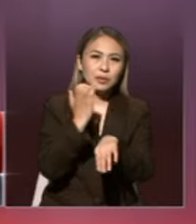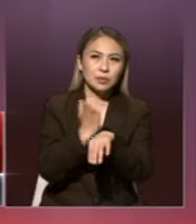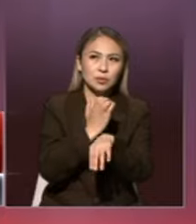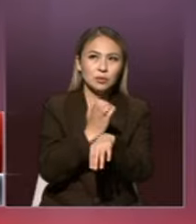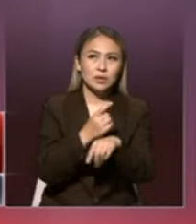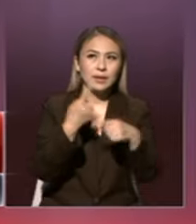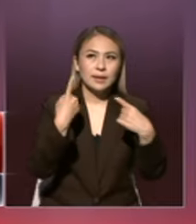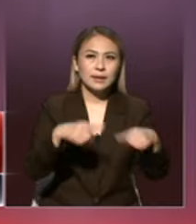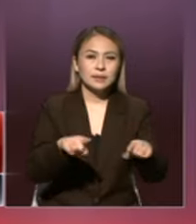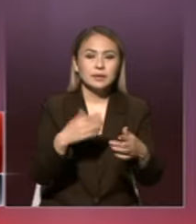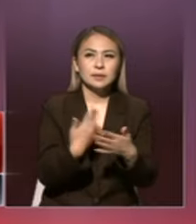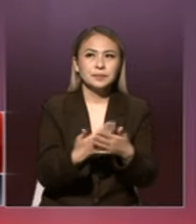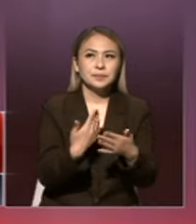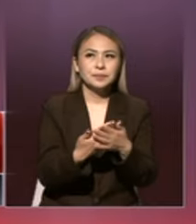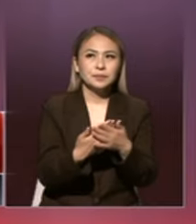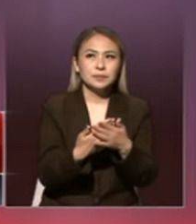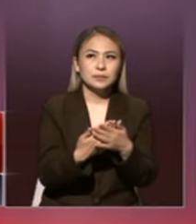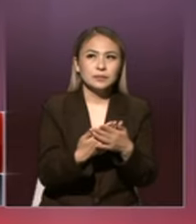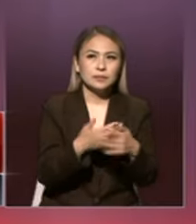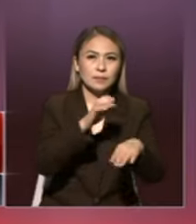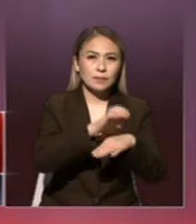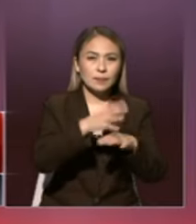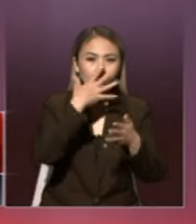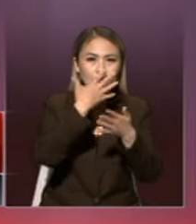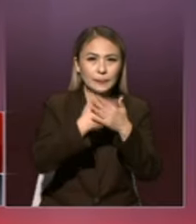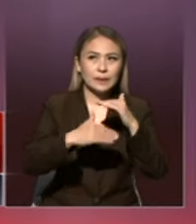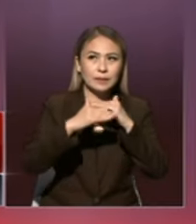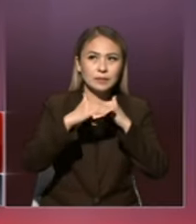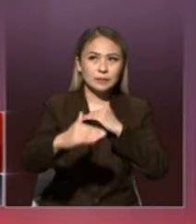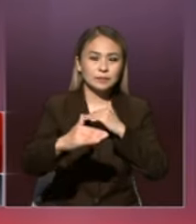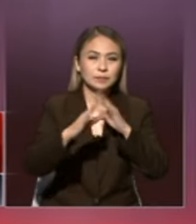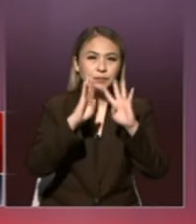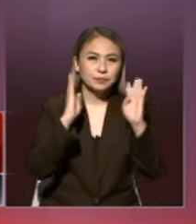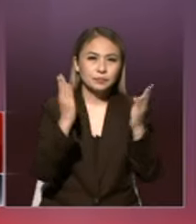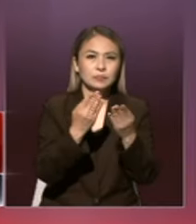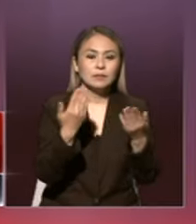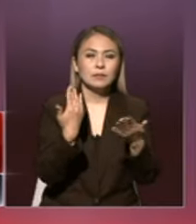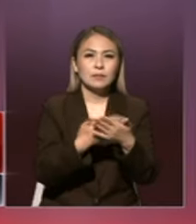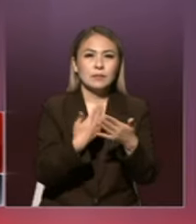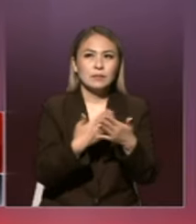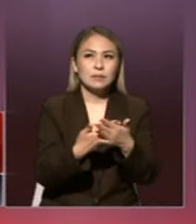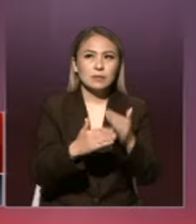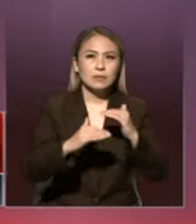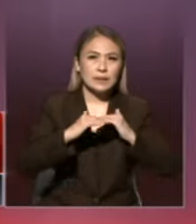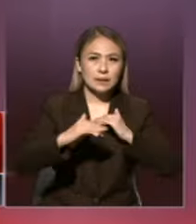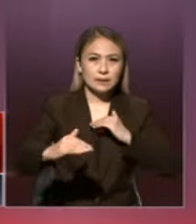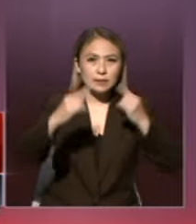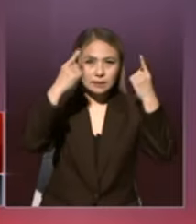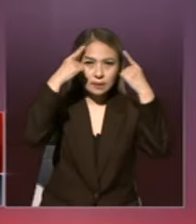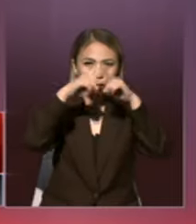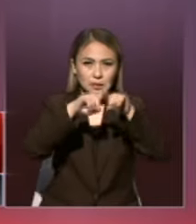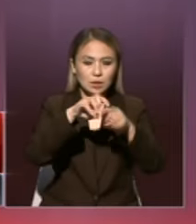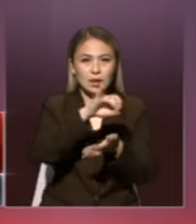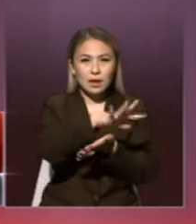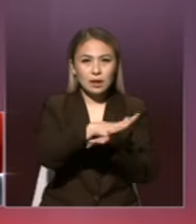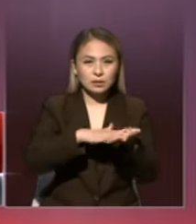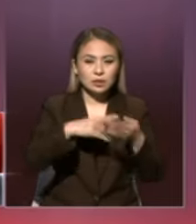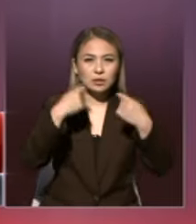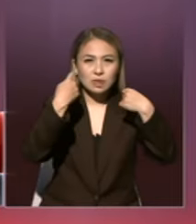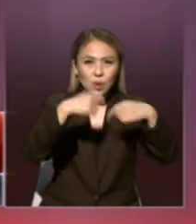импорттаушының айырмашылығы неде? Өндіруші біздің елімізде оқшауланған, осы елде техникасын ары қарай сатуға,